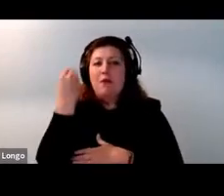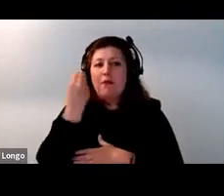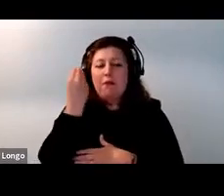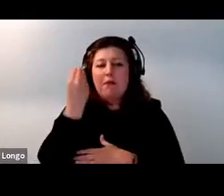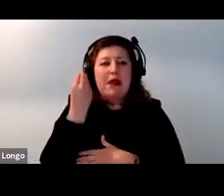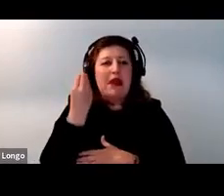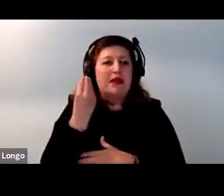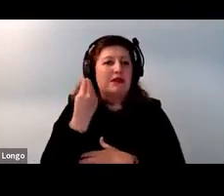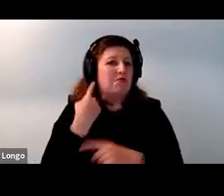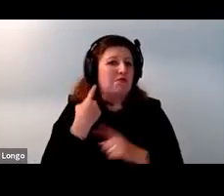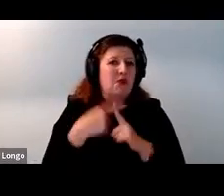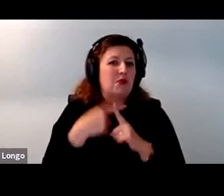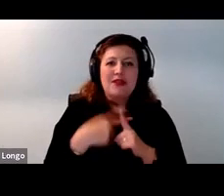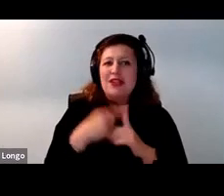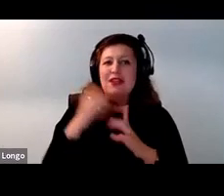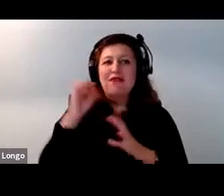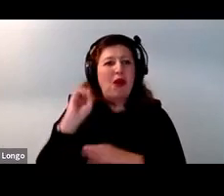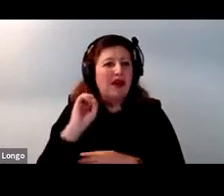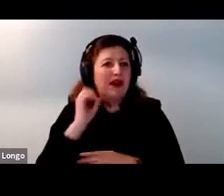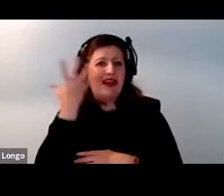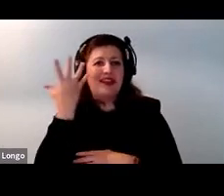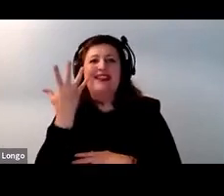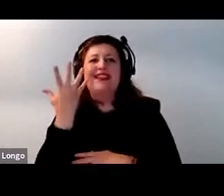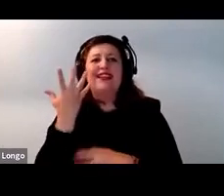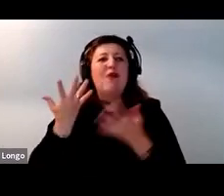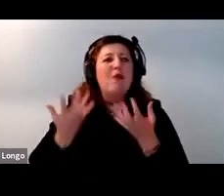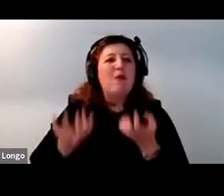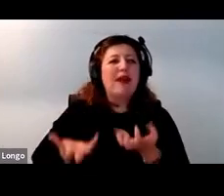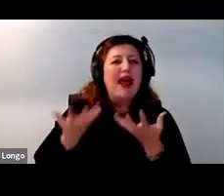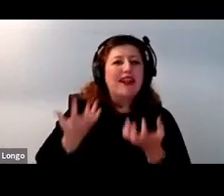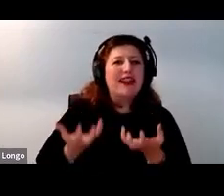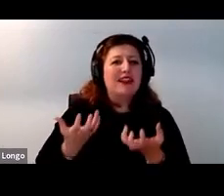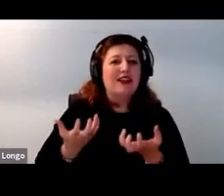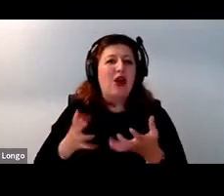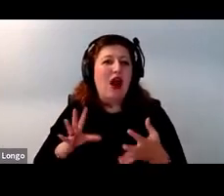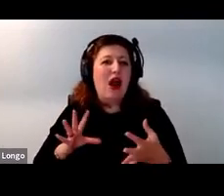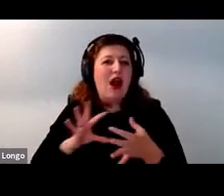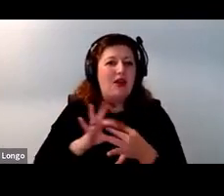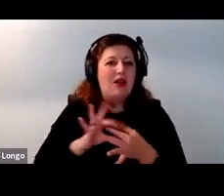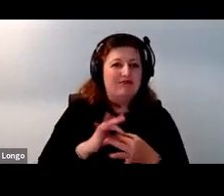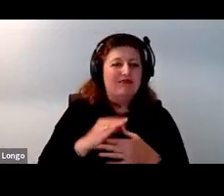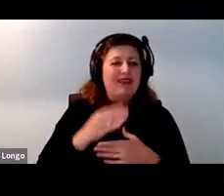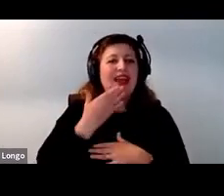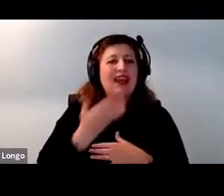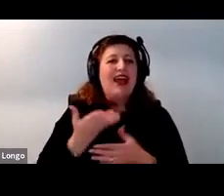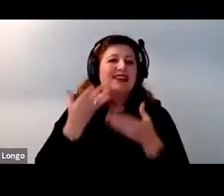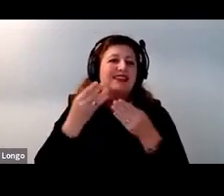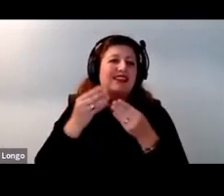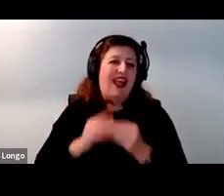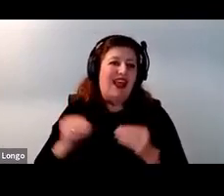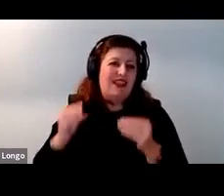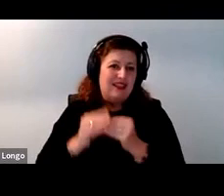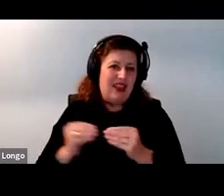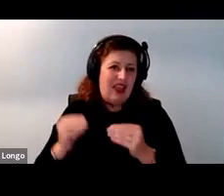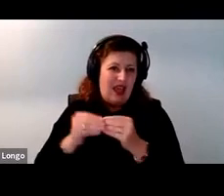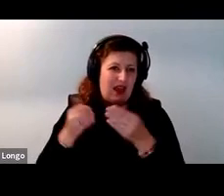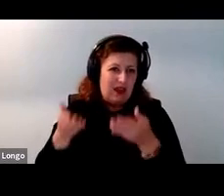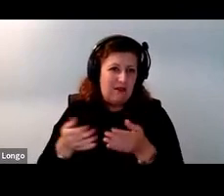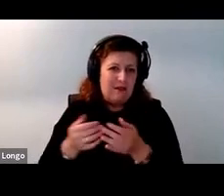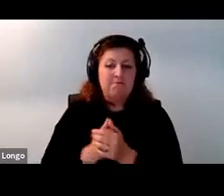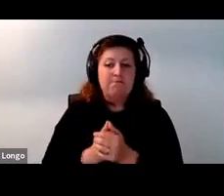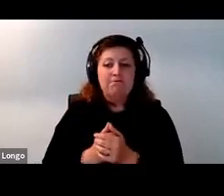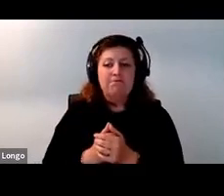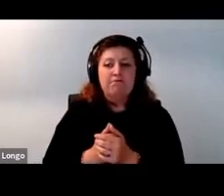Creativo, unisce la creatività con la pratica di cantiere proprio, veramente molto bello, quindi